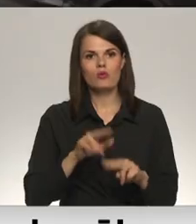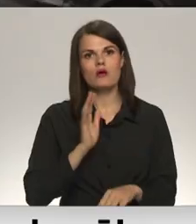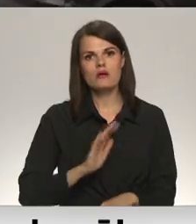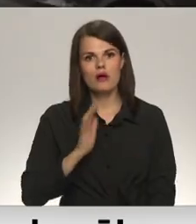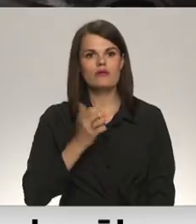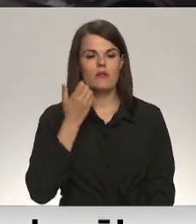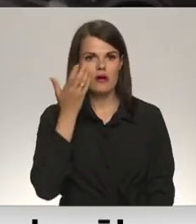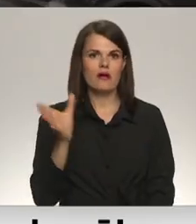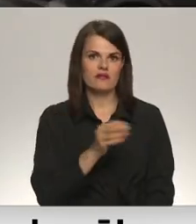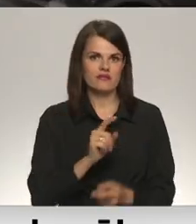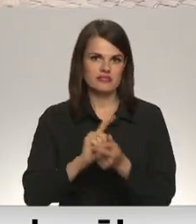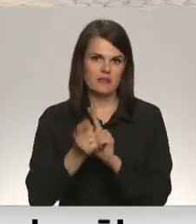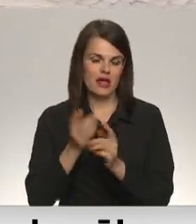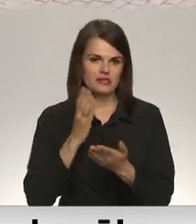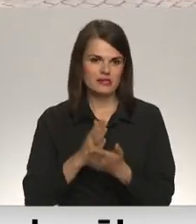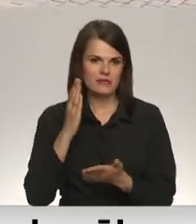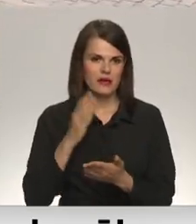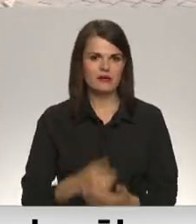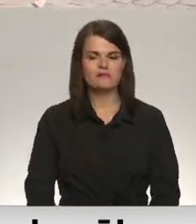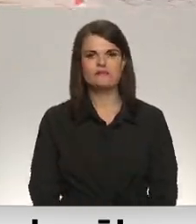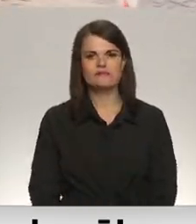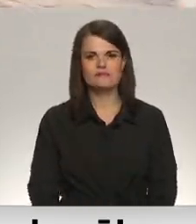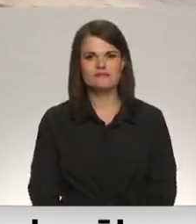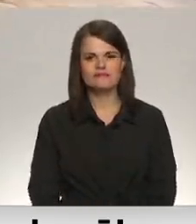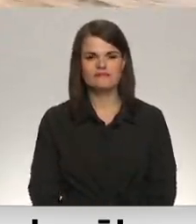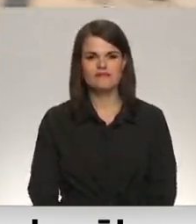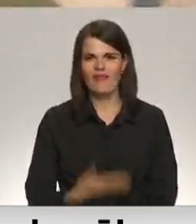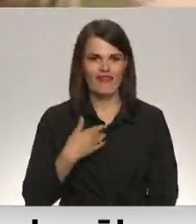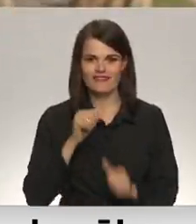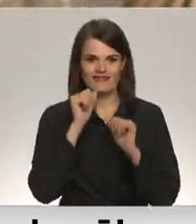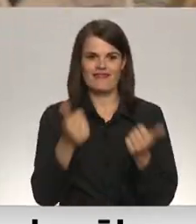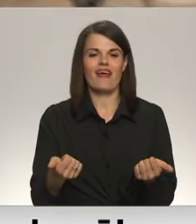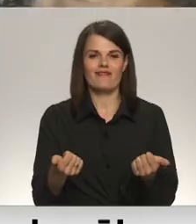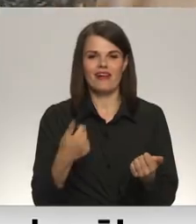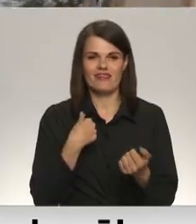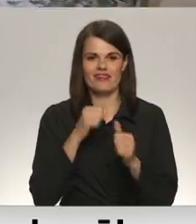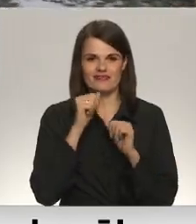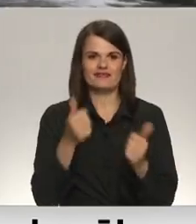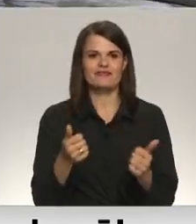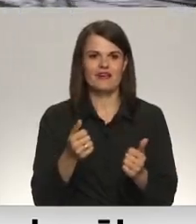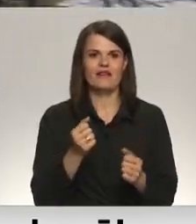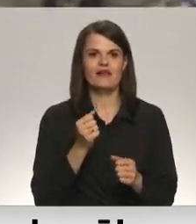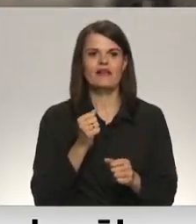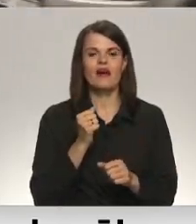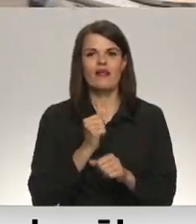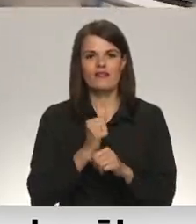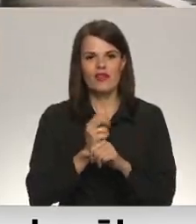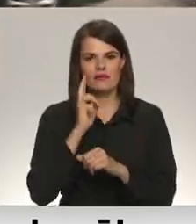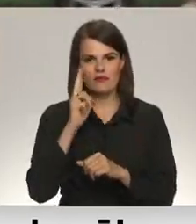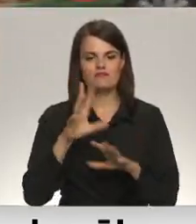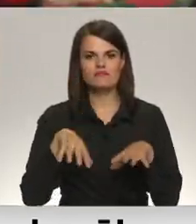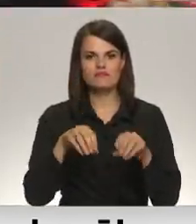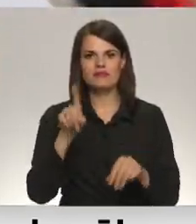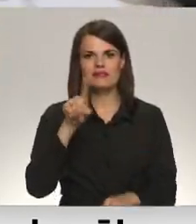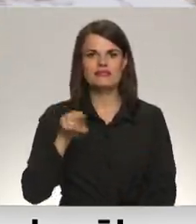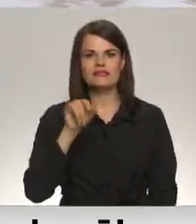kad tas viss mainīsies beidzot. Es nevaru, kā redzat, nevaru. Darbus šeit apņēmies veikt Sijā